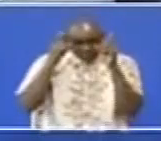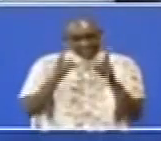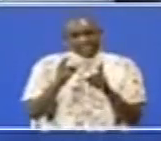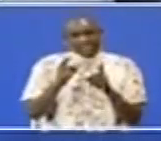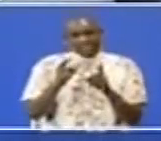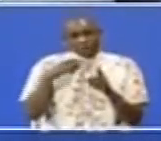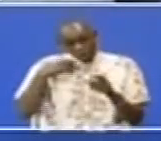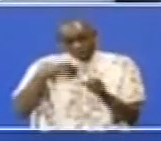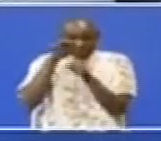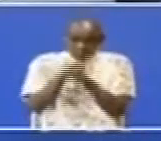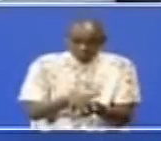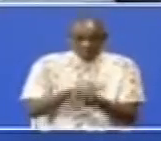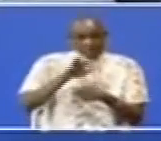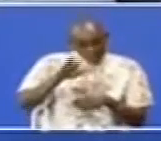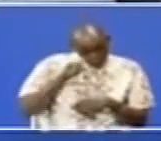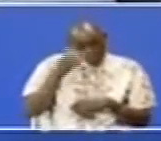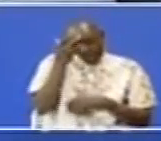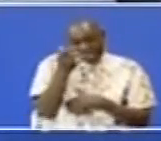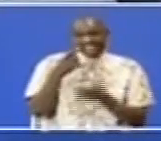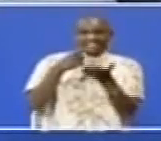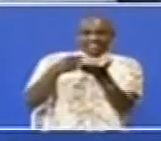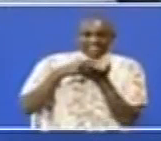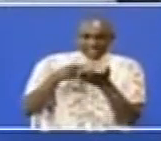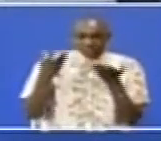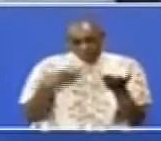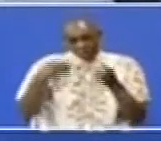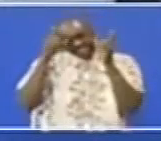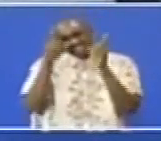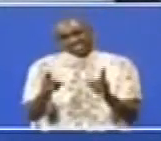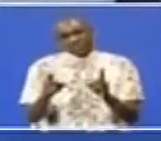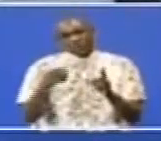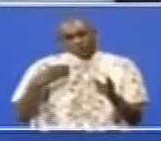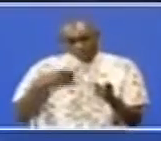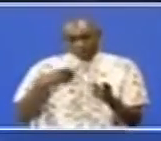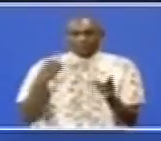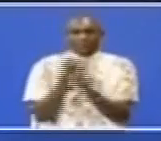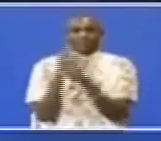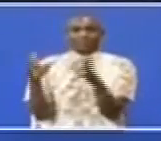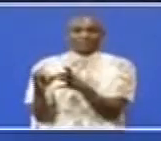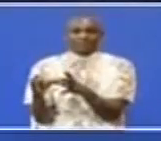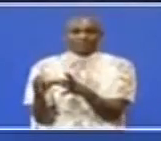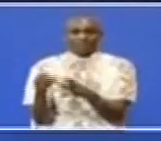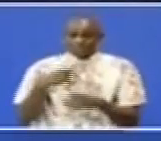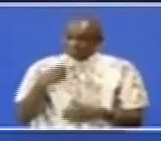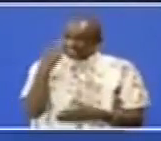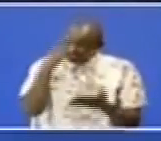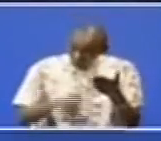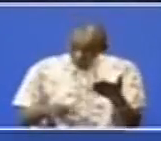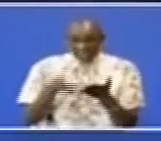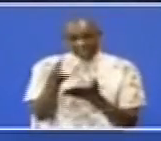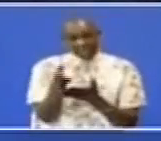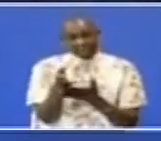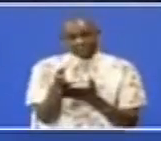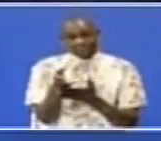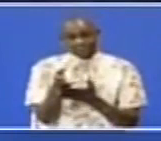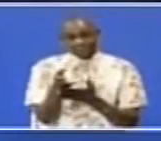determined or undermined by virtue of discussions and decisions of state parties. We say, in part, that's